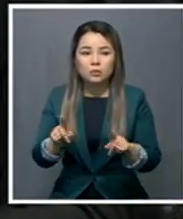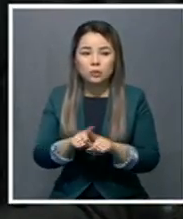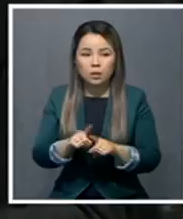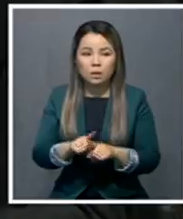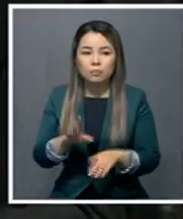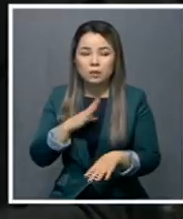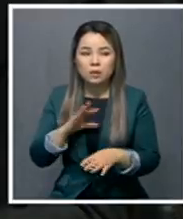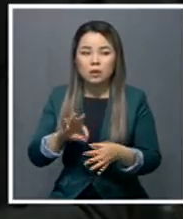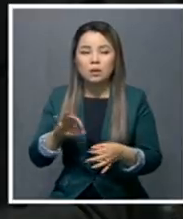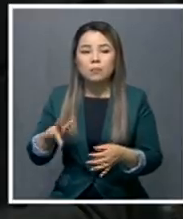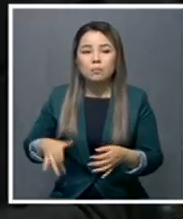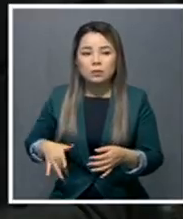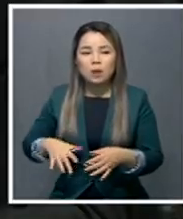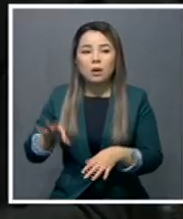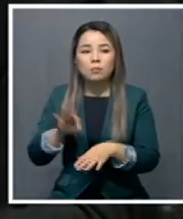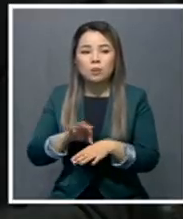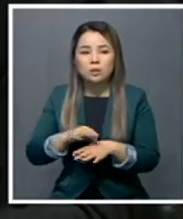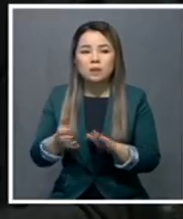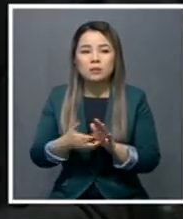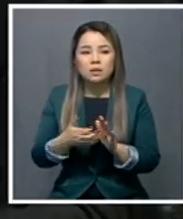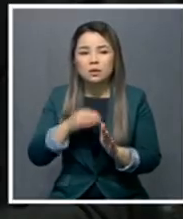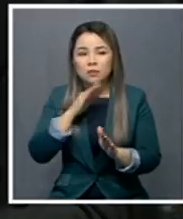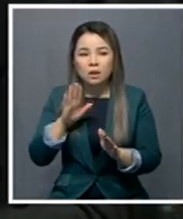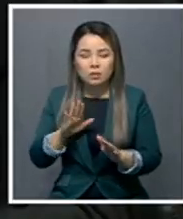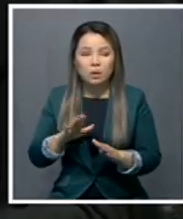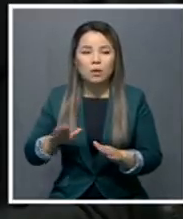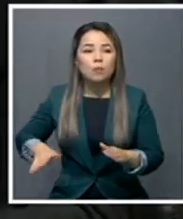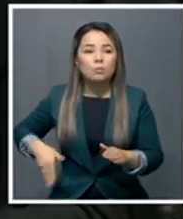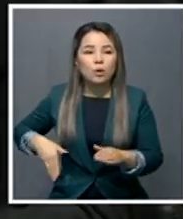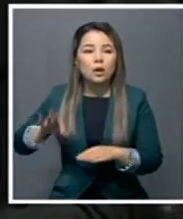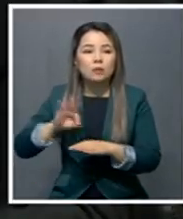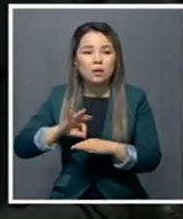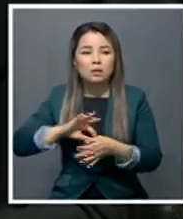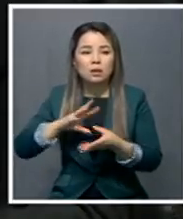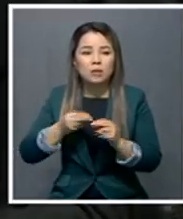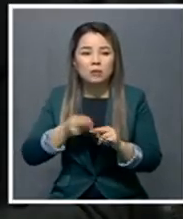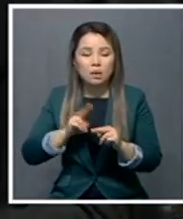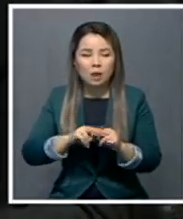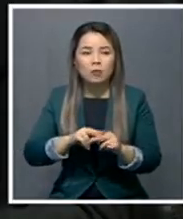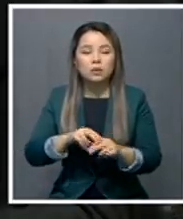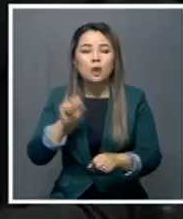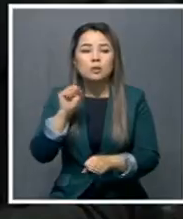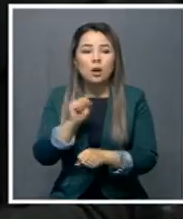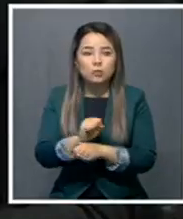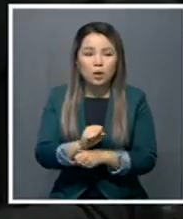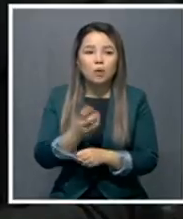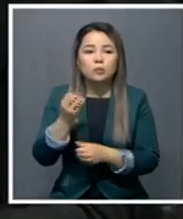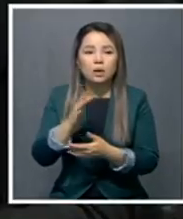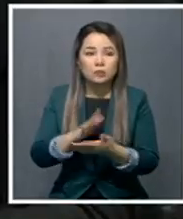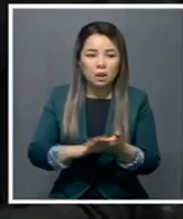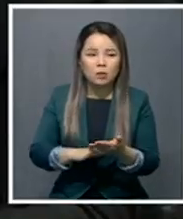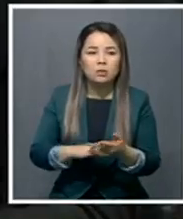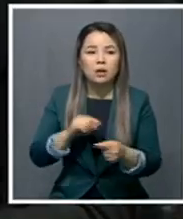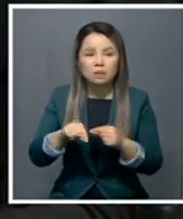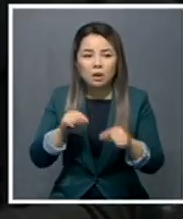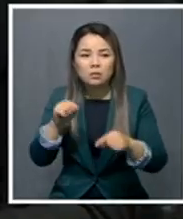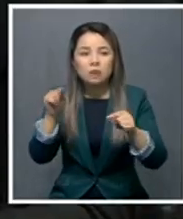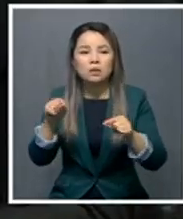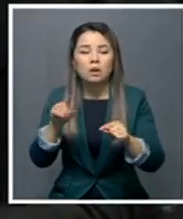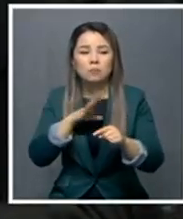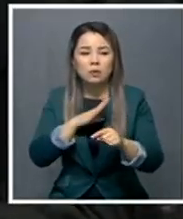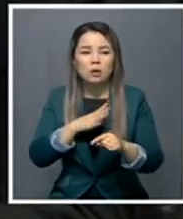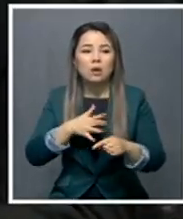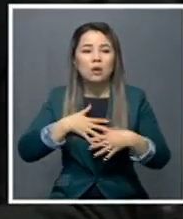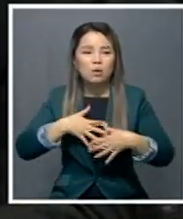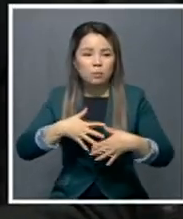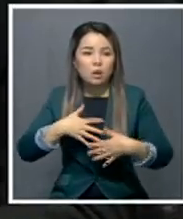острый почечный недостаточность дейді, жаңағы бүйрек ауруының, жаңағы бүйректің тоқтауы және ары қарай уже өкпе